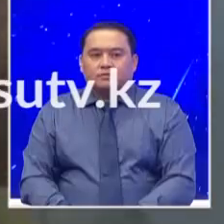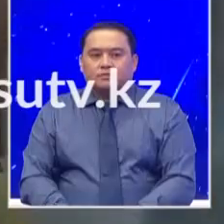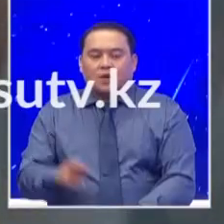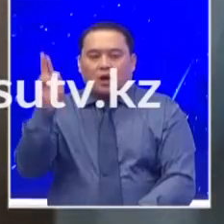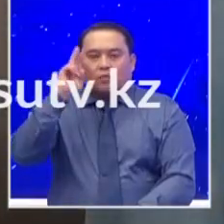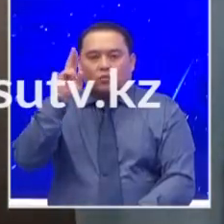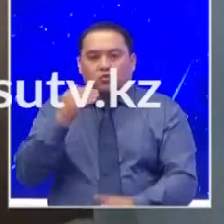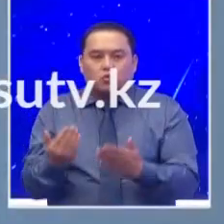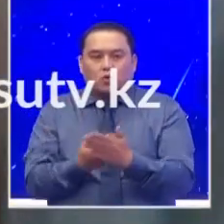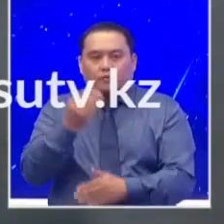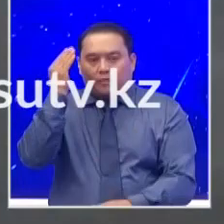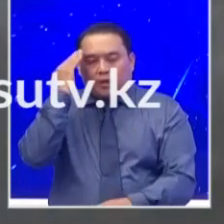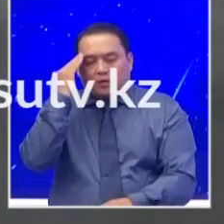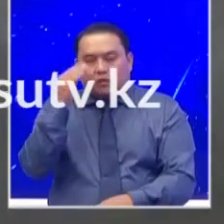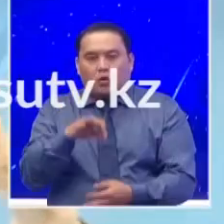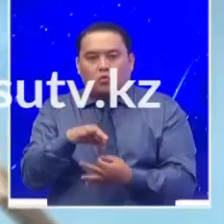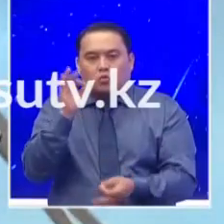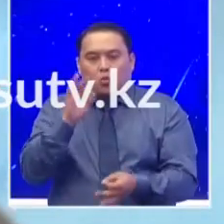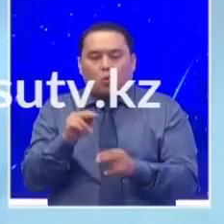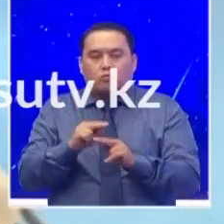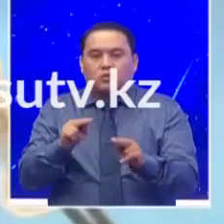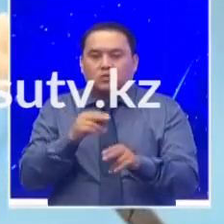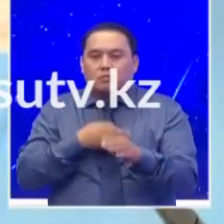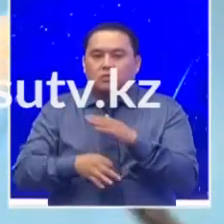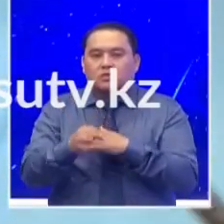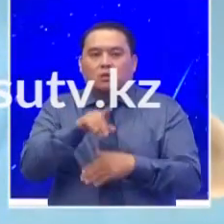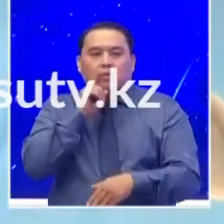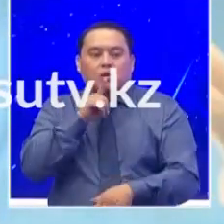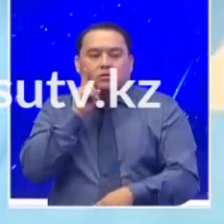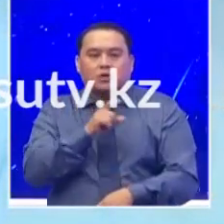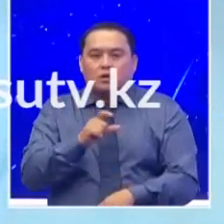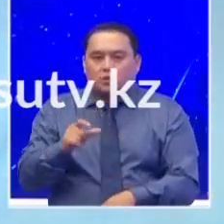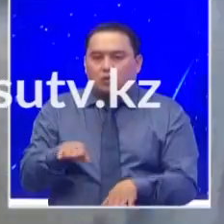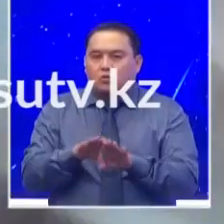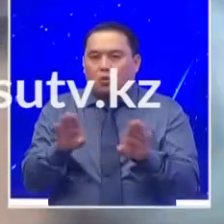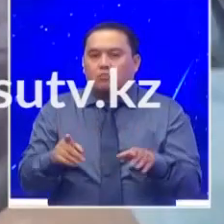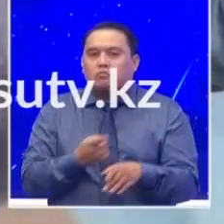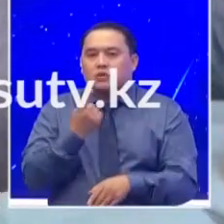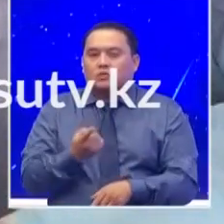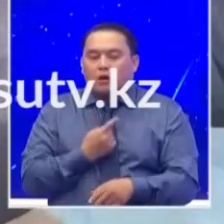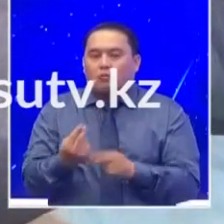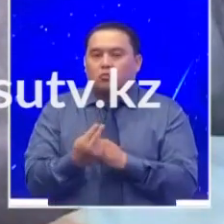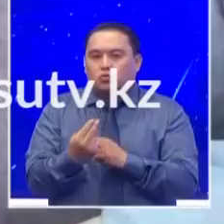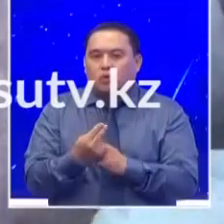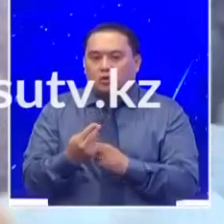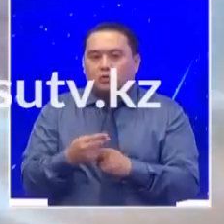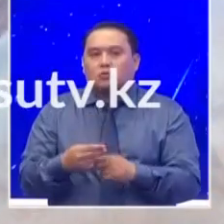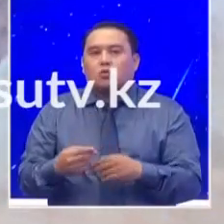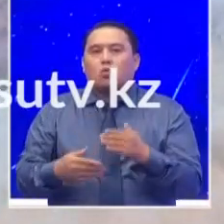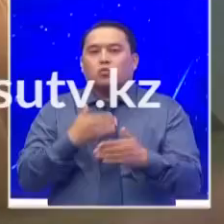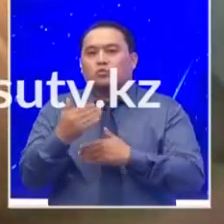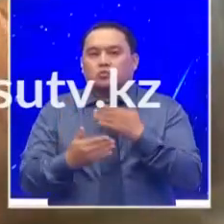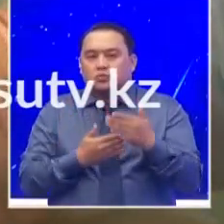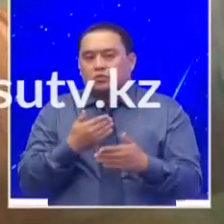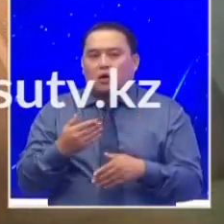Обучению новым методикам и тонкостям врачевания рады не только молодые хирурги. Подобные мастер-классы – еще один повод совершенствовать